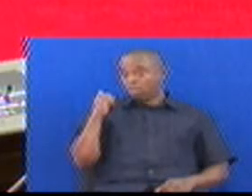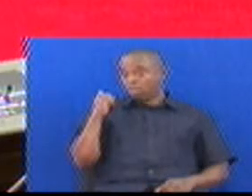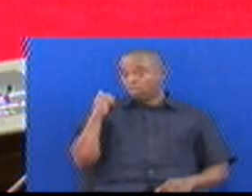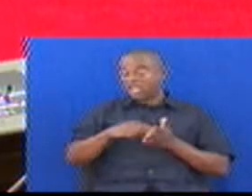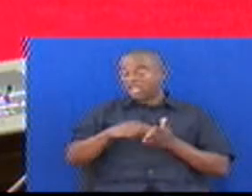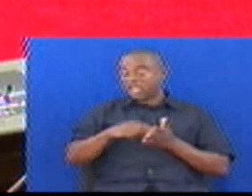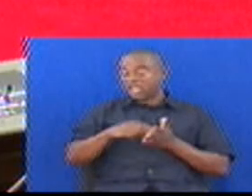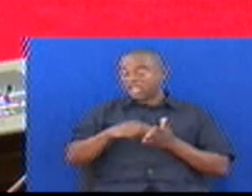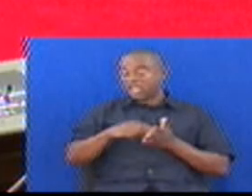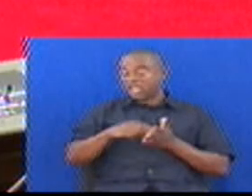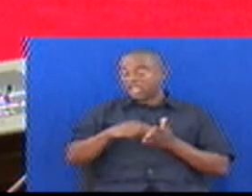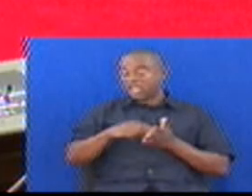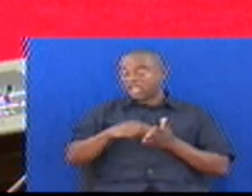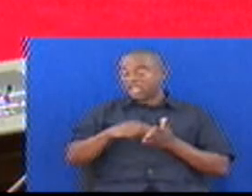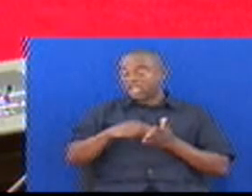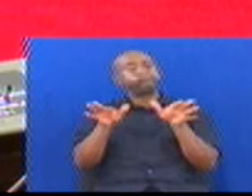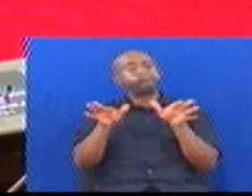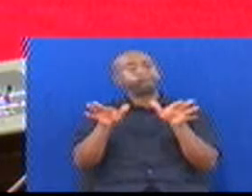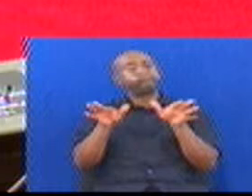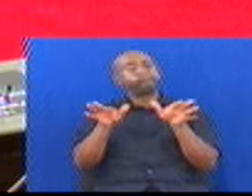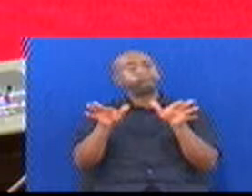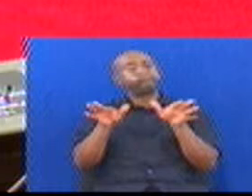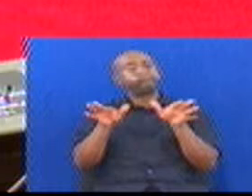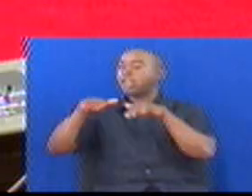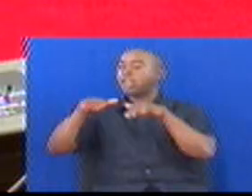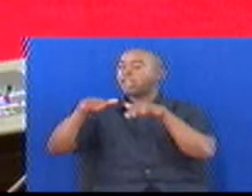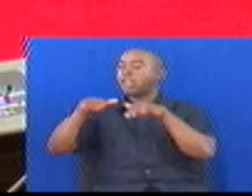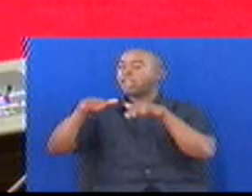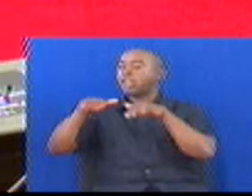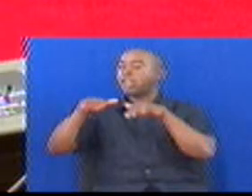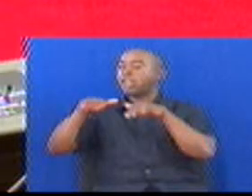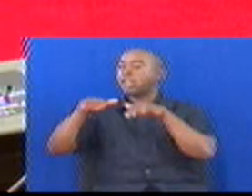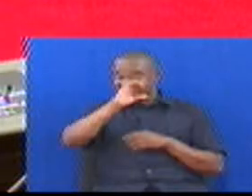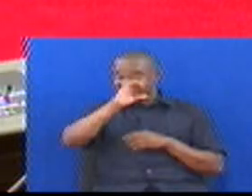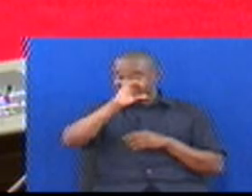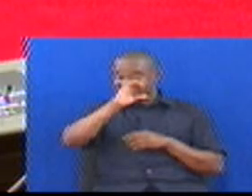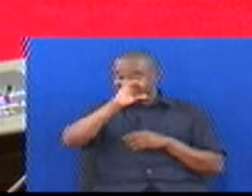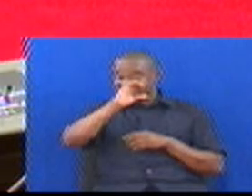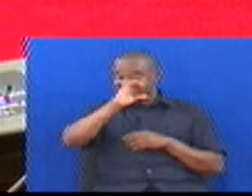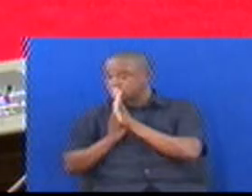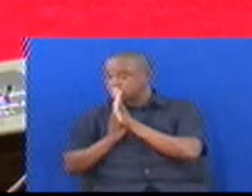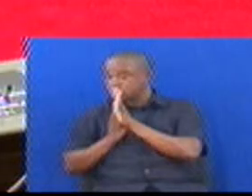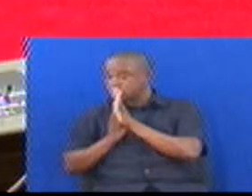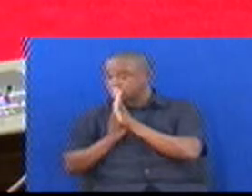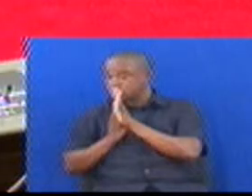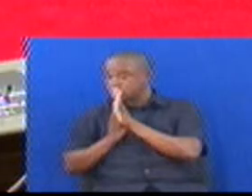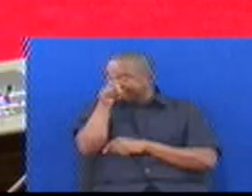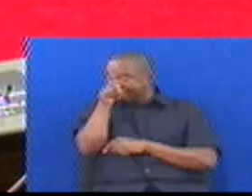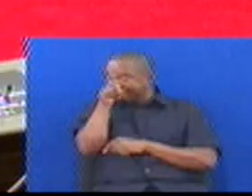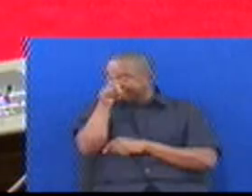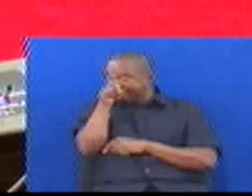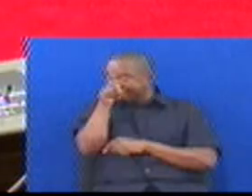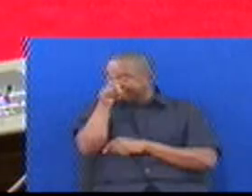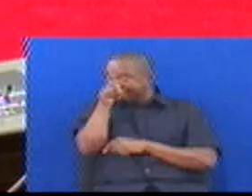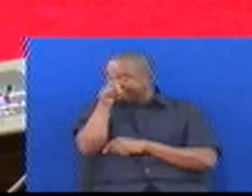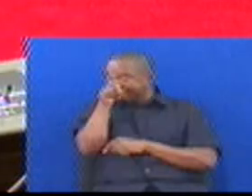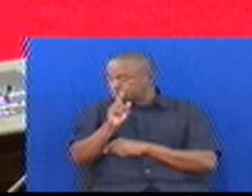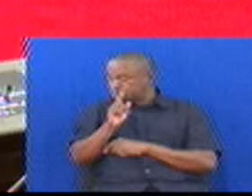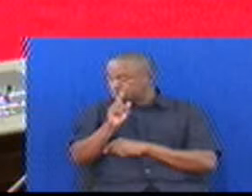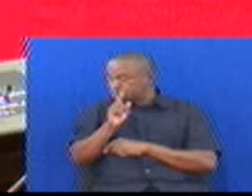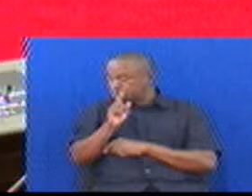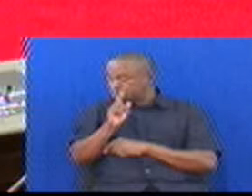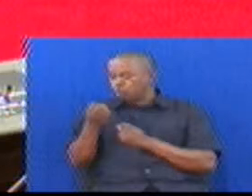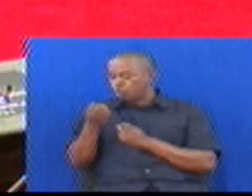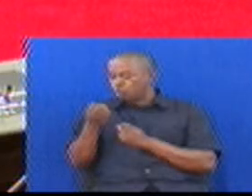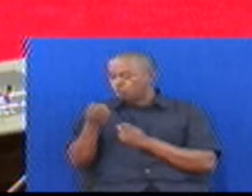kwa kasi katika nchi mbalimbali duniani. COVID-19 sio janga la kiafya pekee kwa maana ya kusababisha vifo vya watu